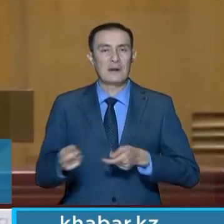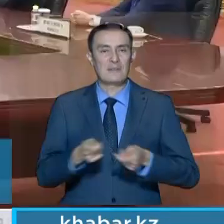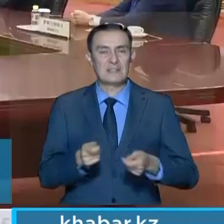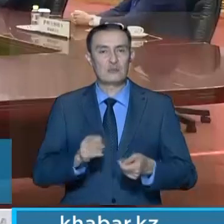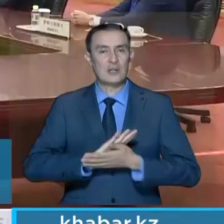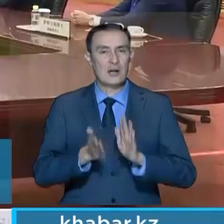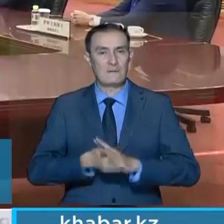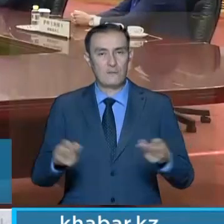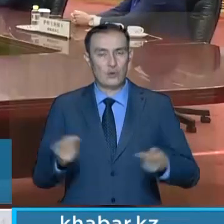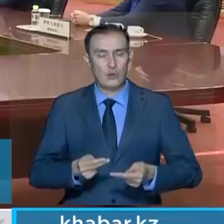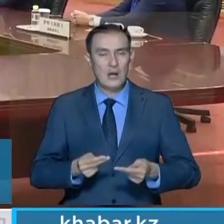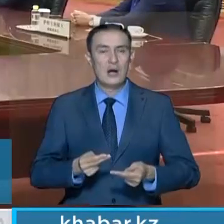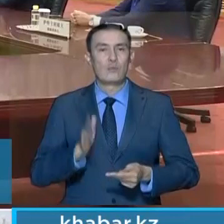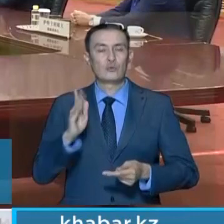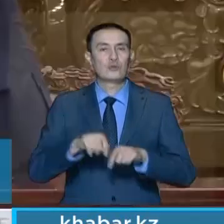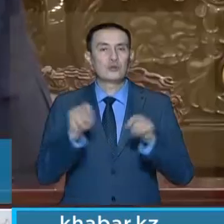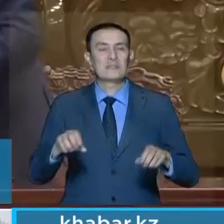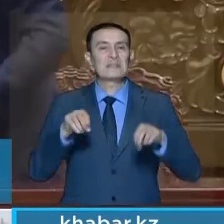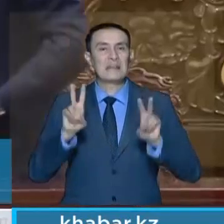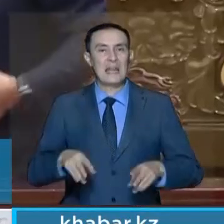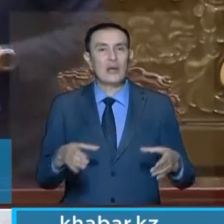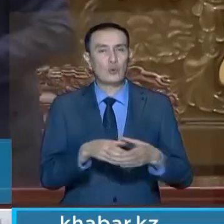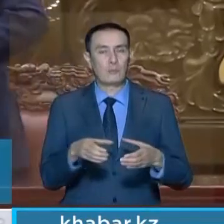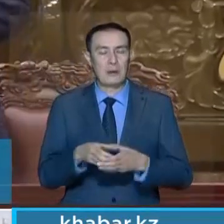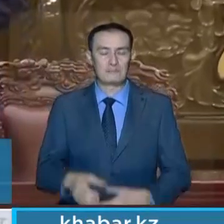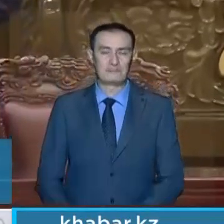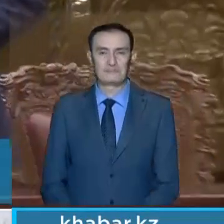межправительственному соглашению, стороны создадут специальную группу.